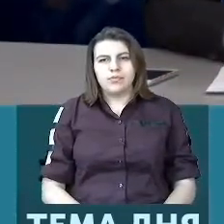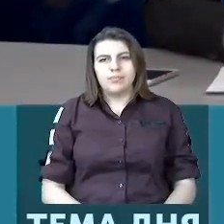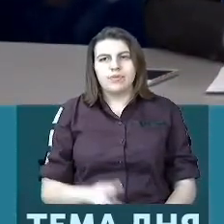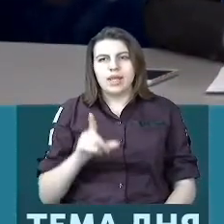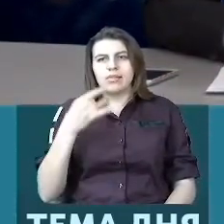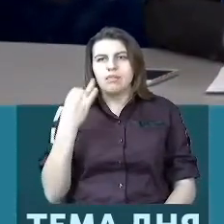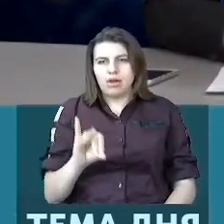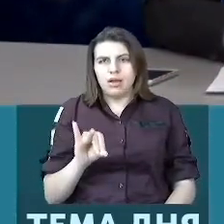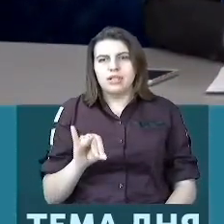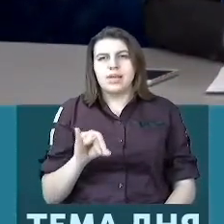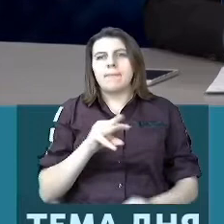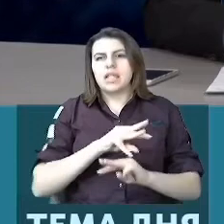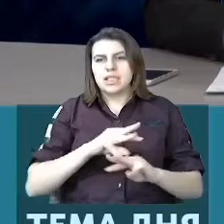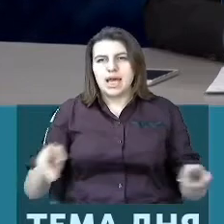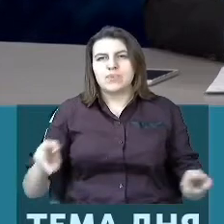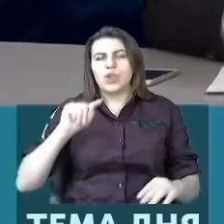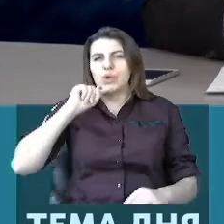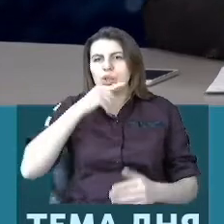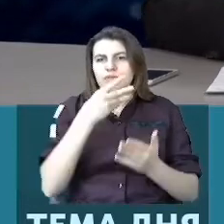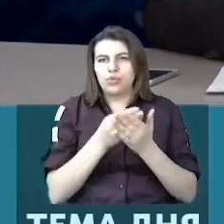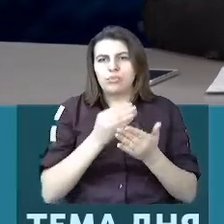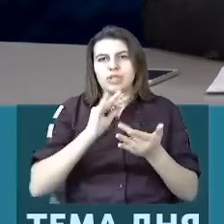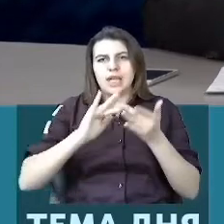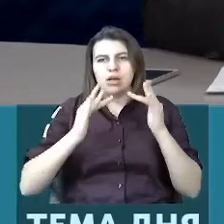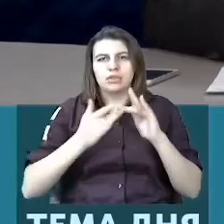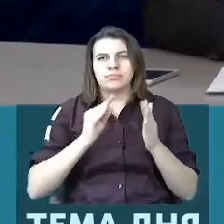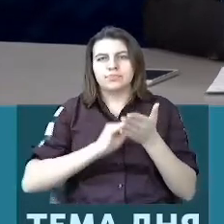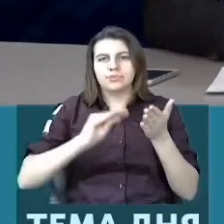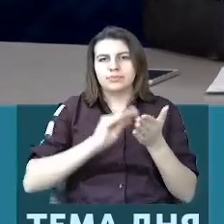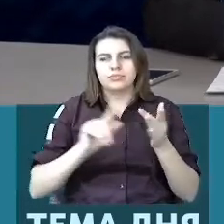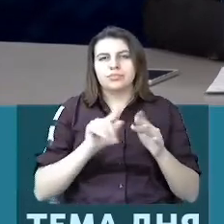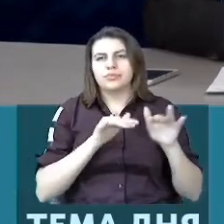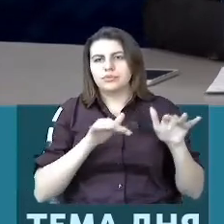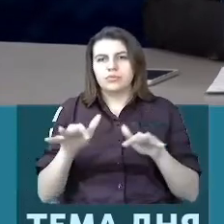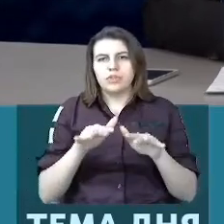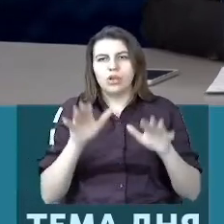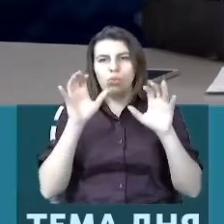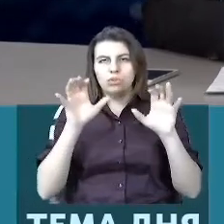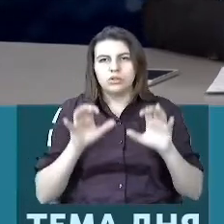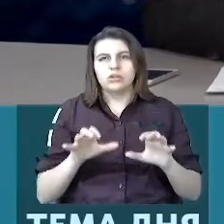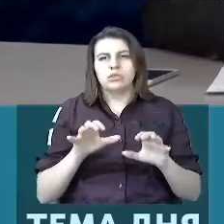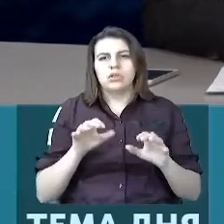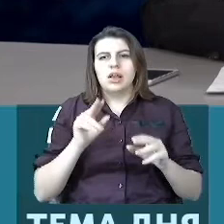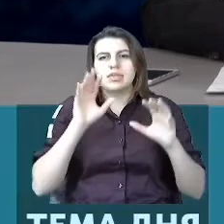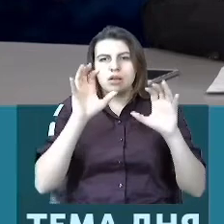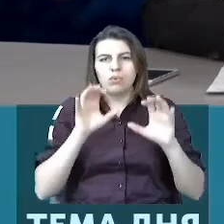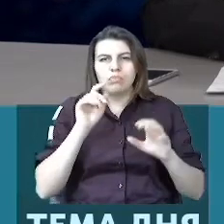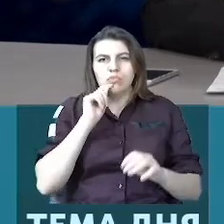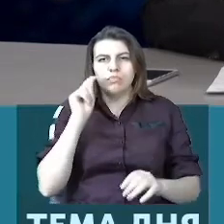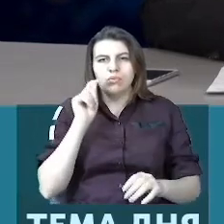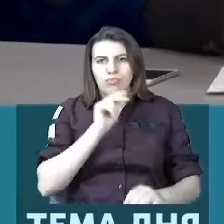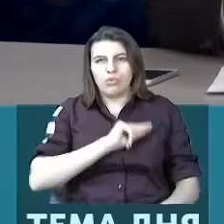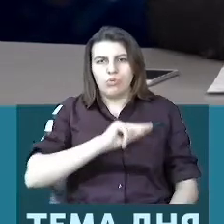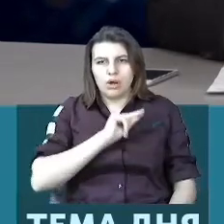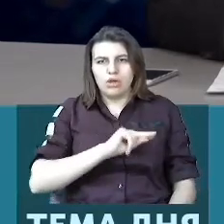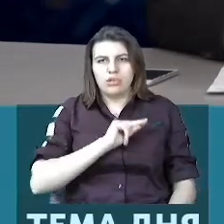Міністерство економіки на своєму сайті пише, що діючий кодекс законів про працю, він розроблений у 1971 році.